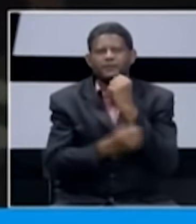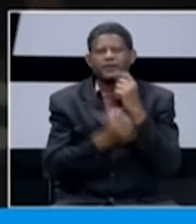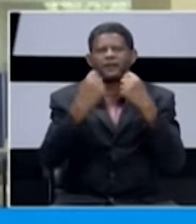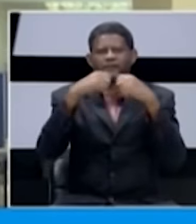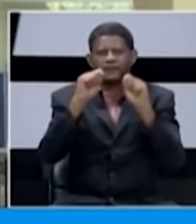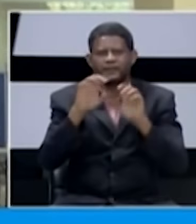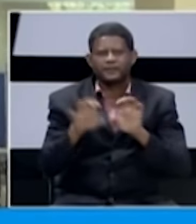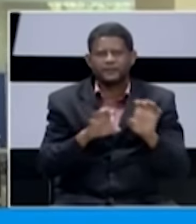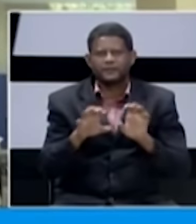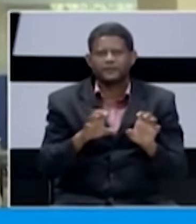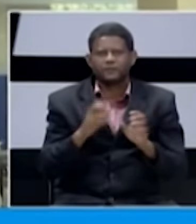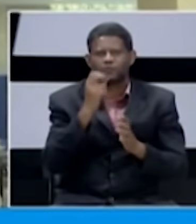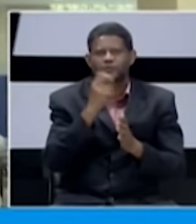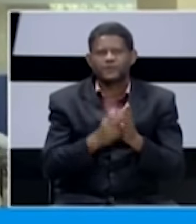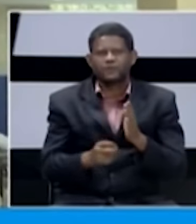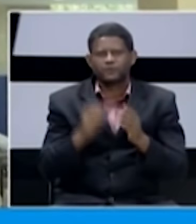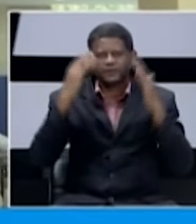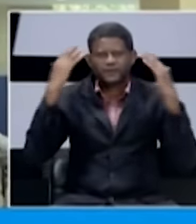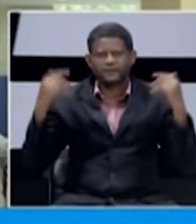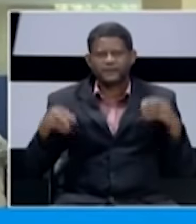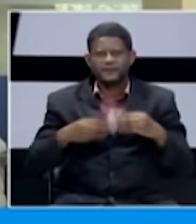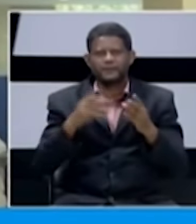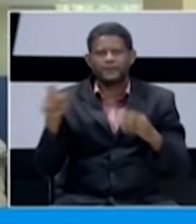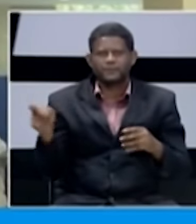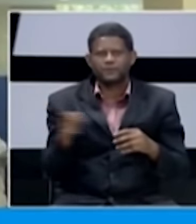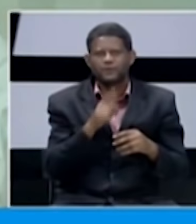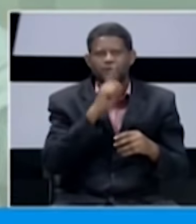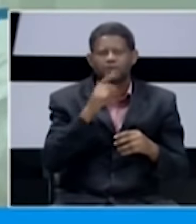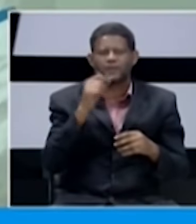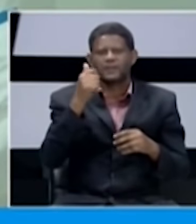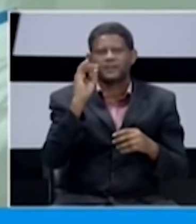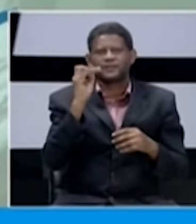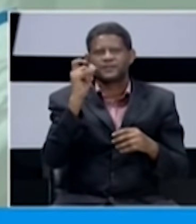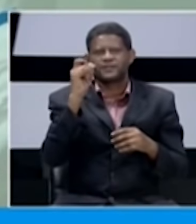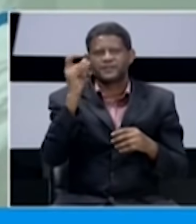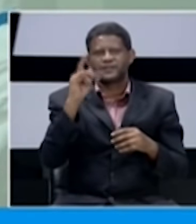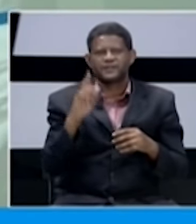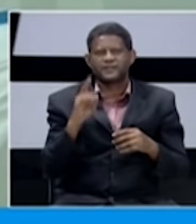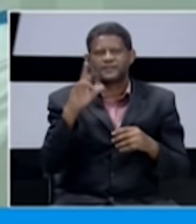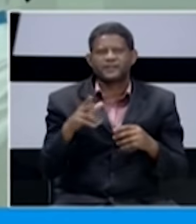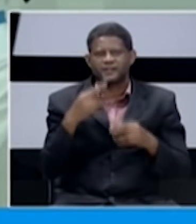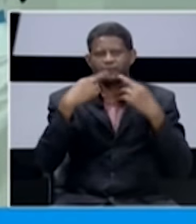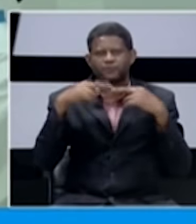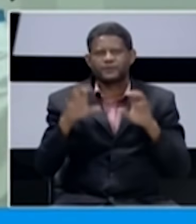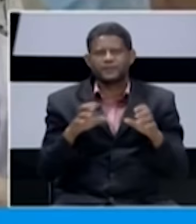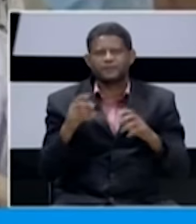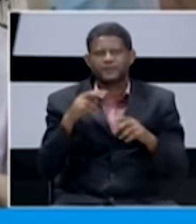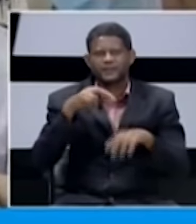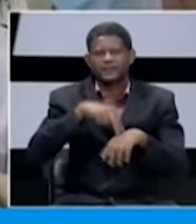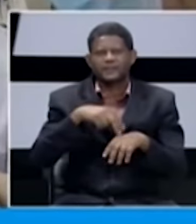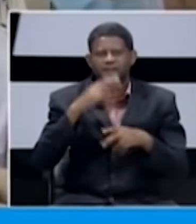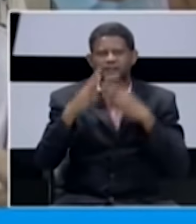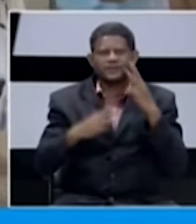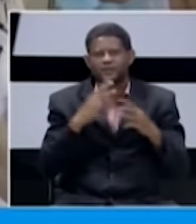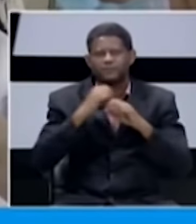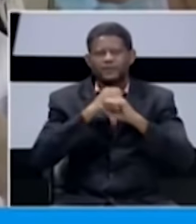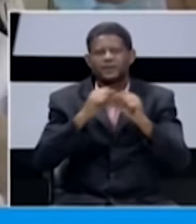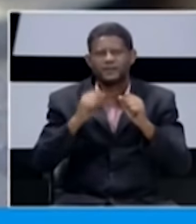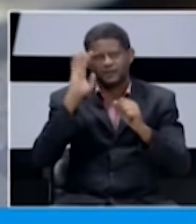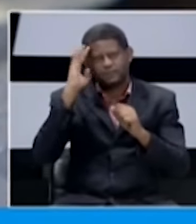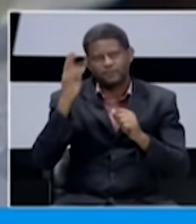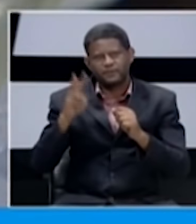ፈተነ ተኻይድሎም ውፅኢቱ ተስፋ ዝህብ ከም ዝኾነ እዩ ኣልጀዚራ ዝፀብፀበ ትካል ሳይንሳዊ ምክልኻል ሕማማት